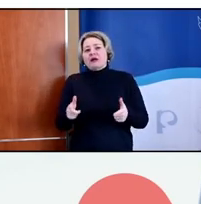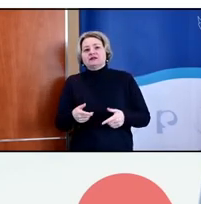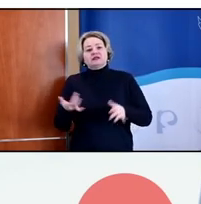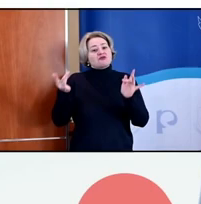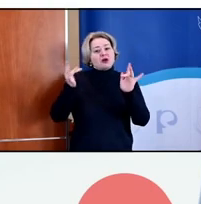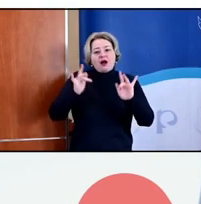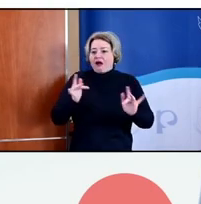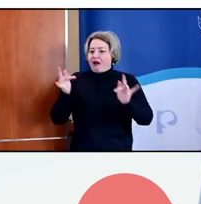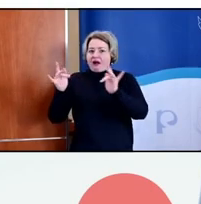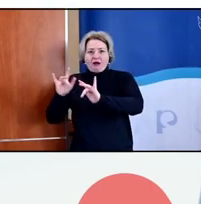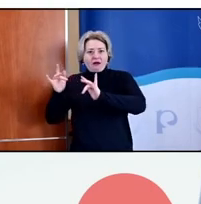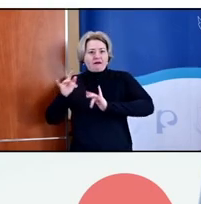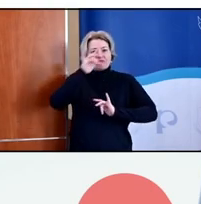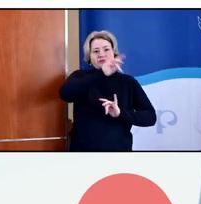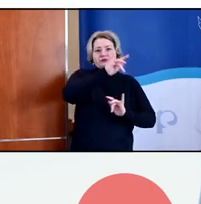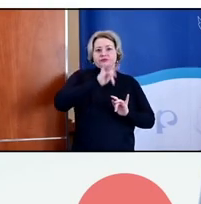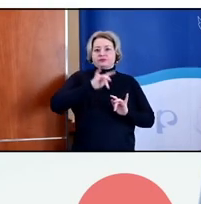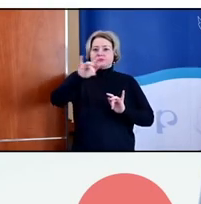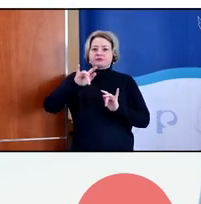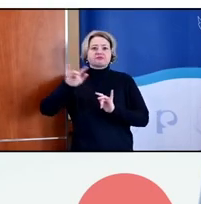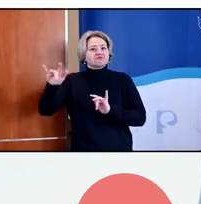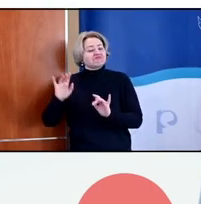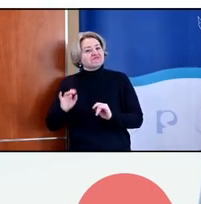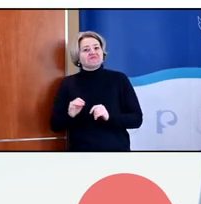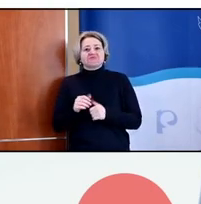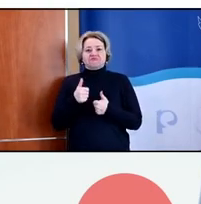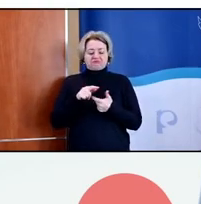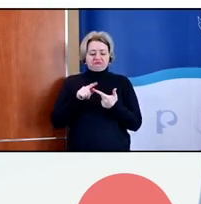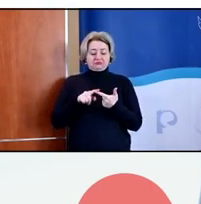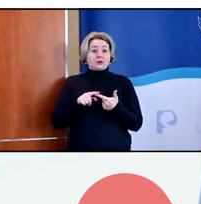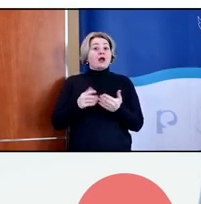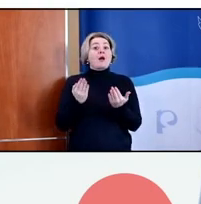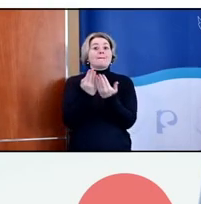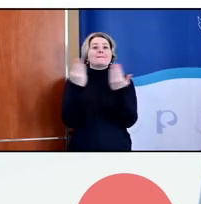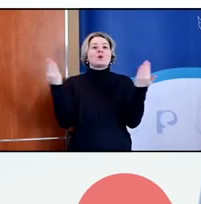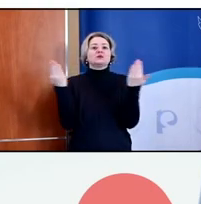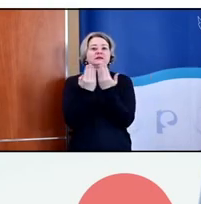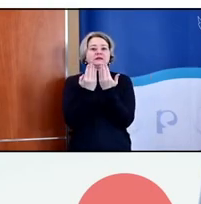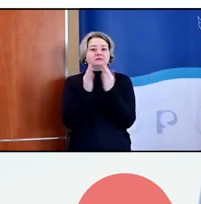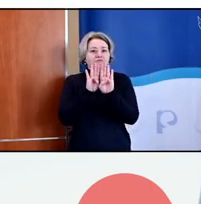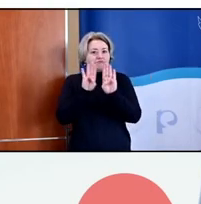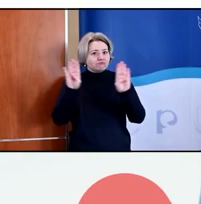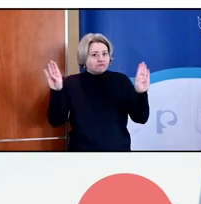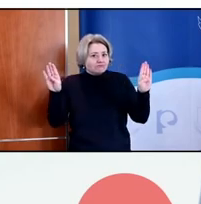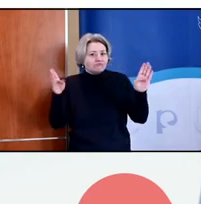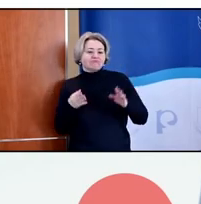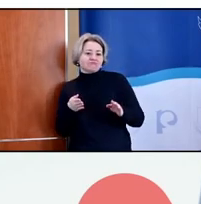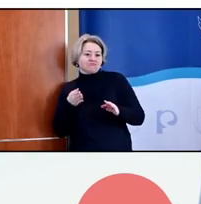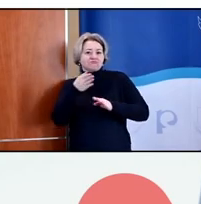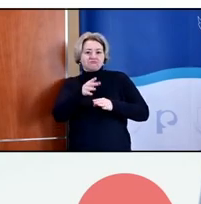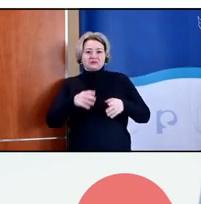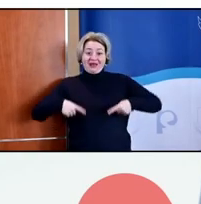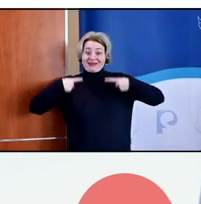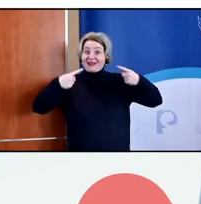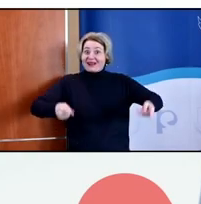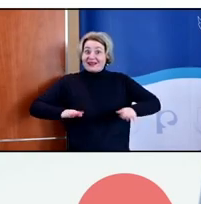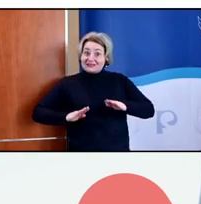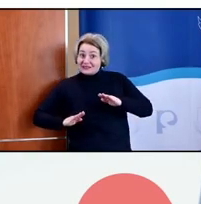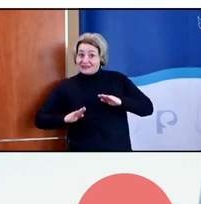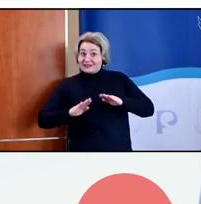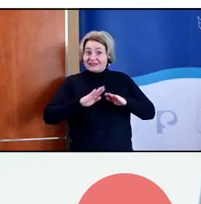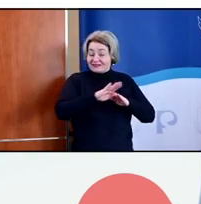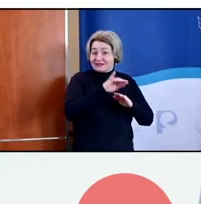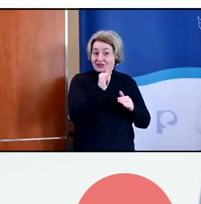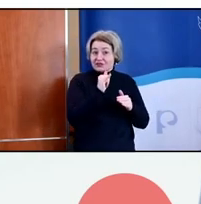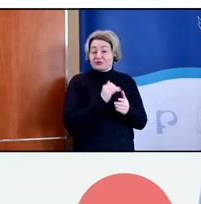helyszíneket jelöltünk ki mertogy voltak olyan mozitermek ahol be lehetett menni kerekes székkel is